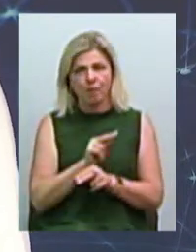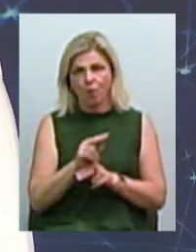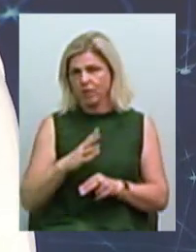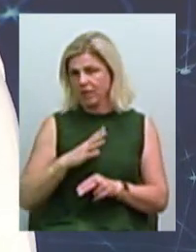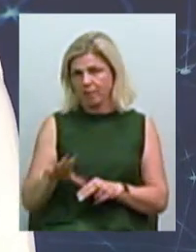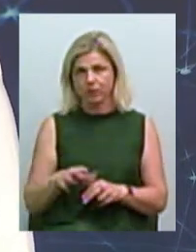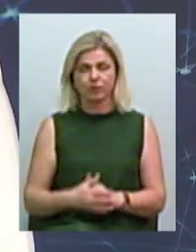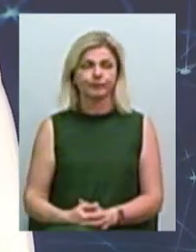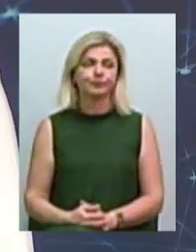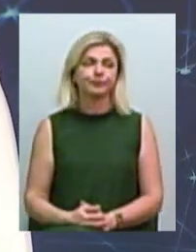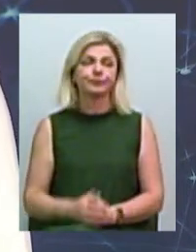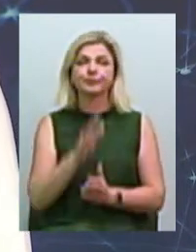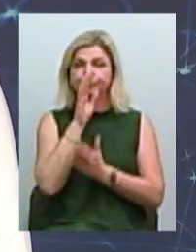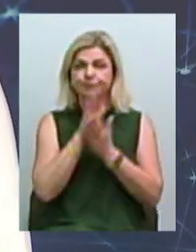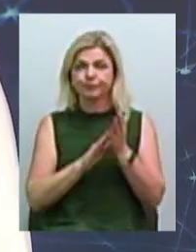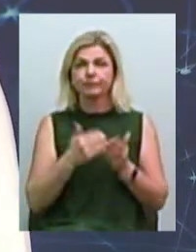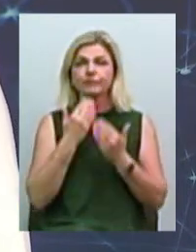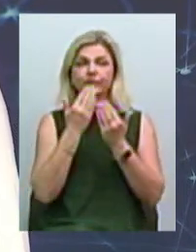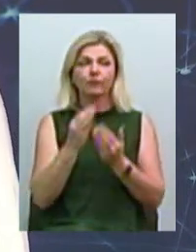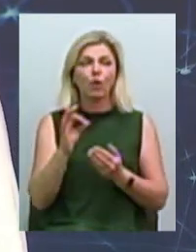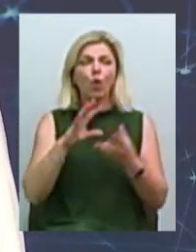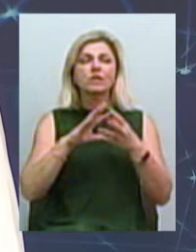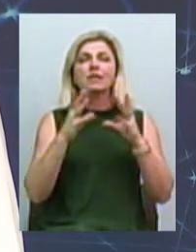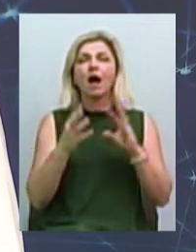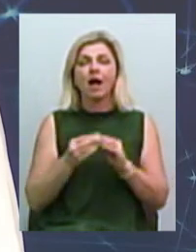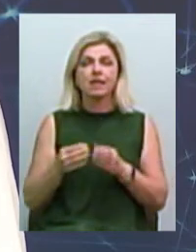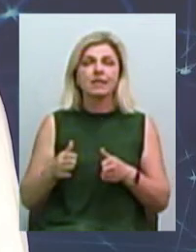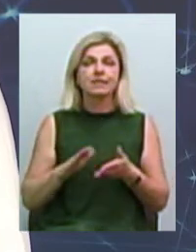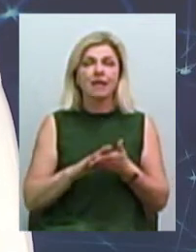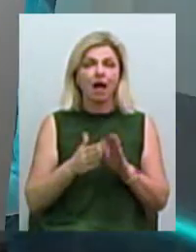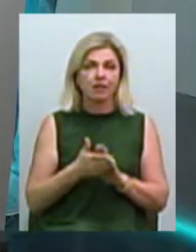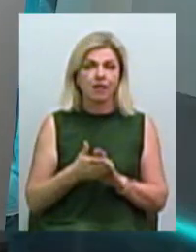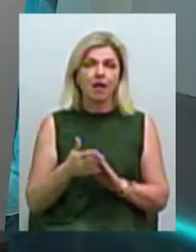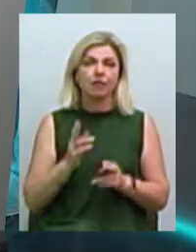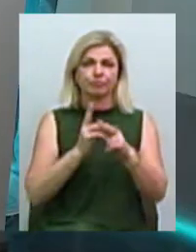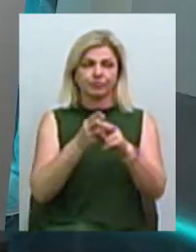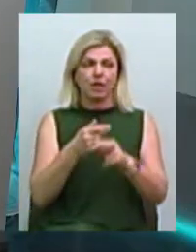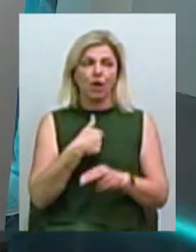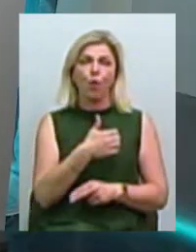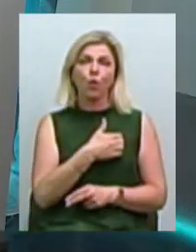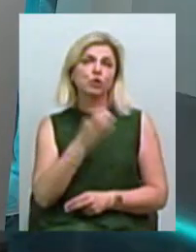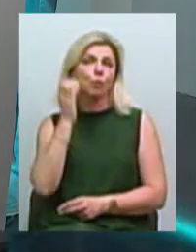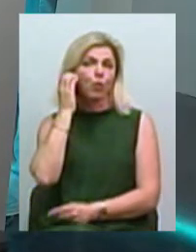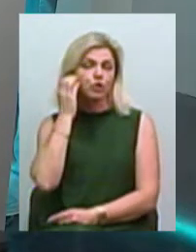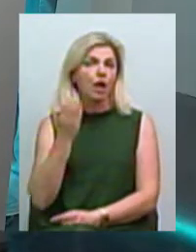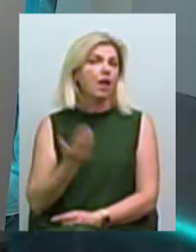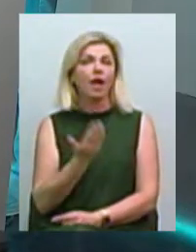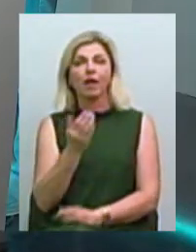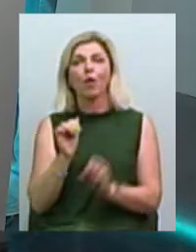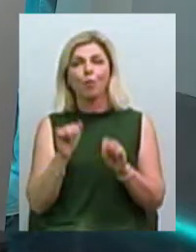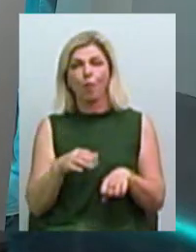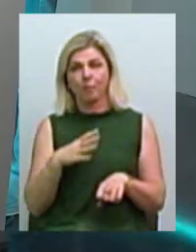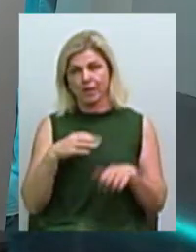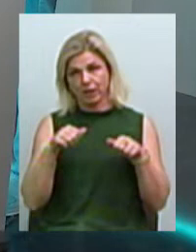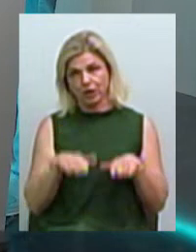Н-11... Андрій, я перепрошую, ми про загальний стан обов'язково поговоримо. Я хотів би саме почути, які можуть бути рішення уряду,